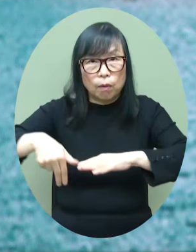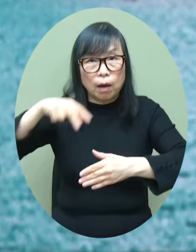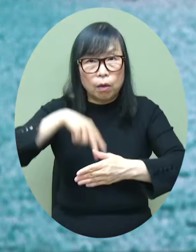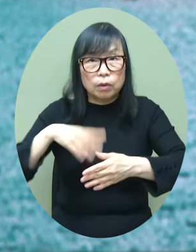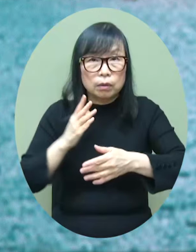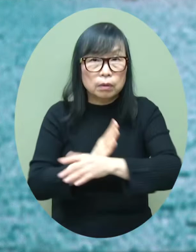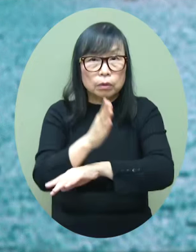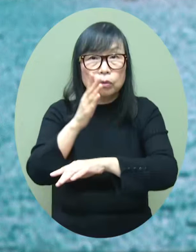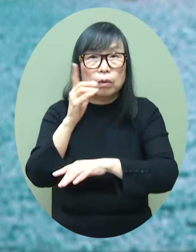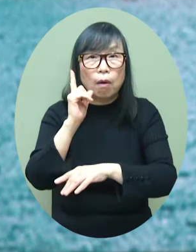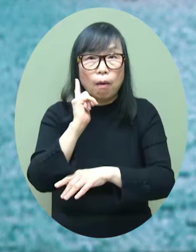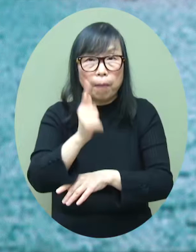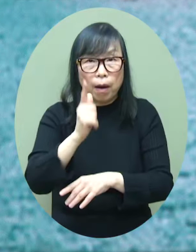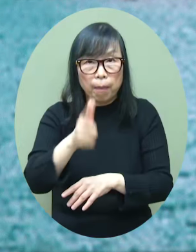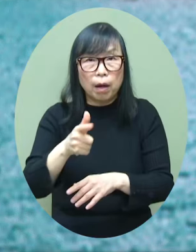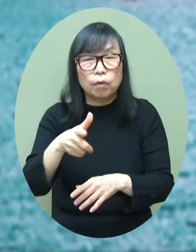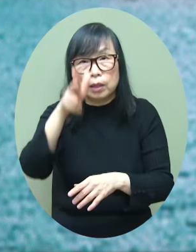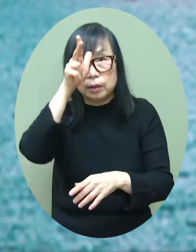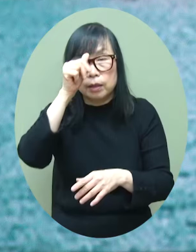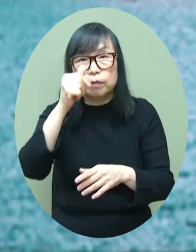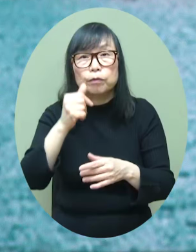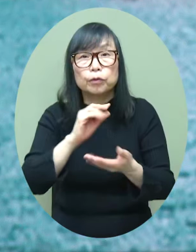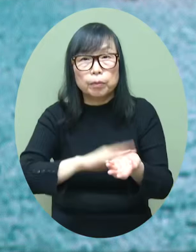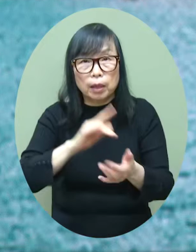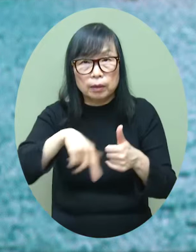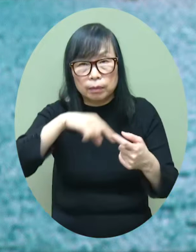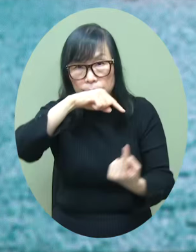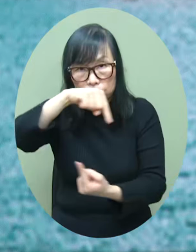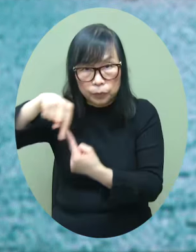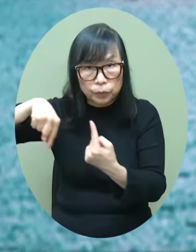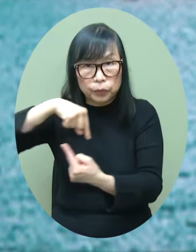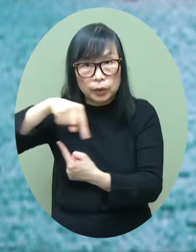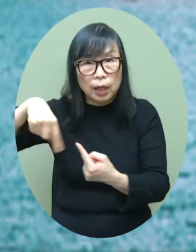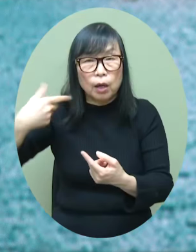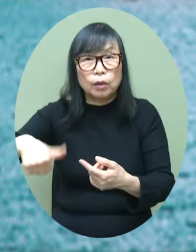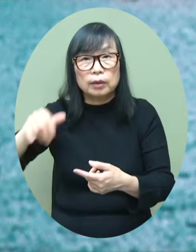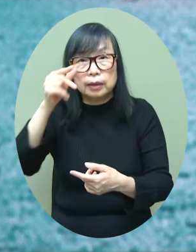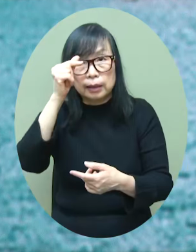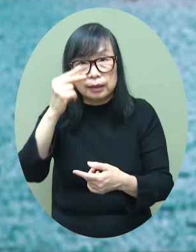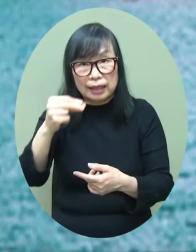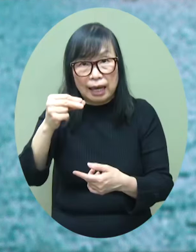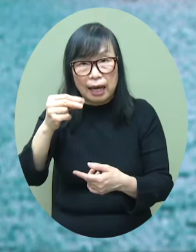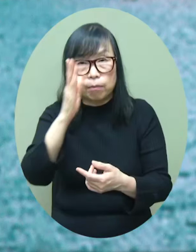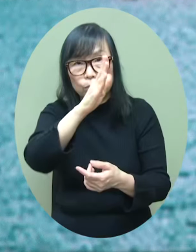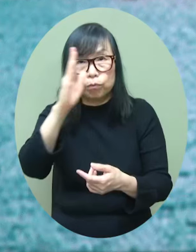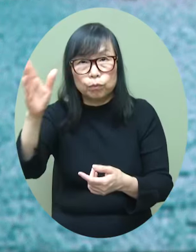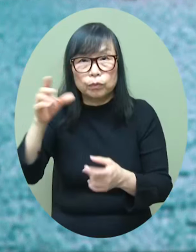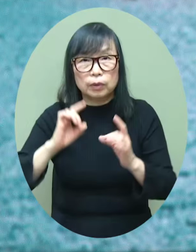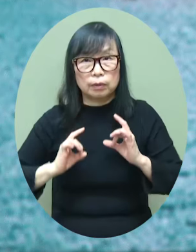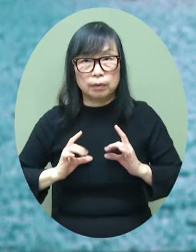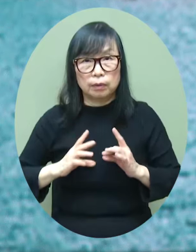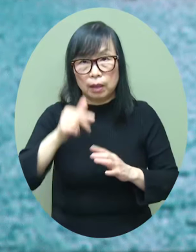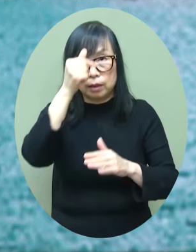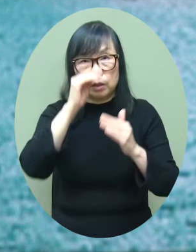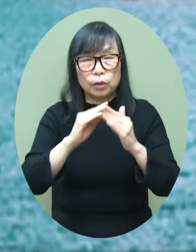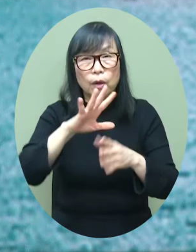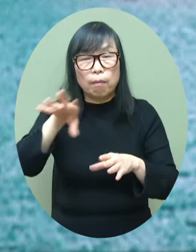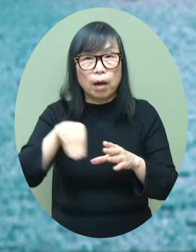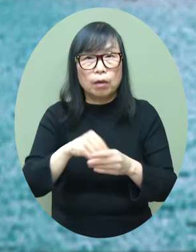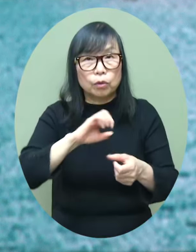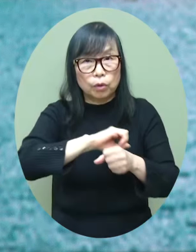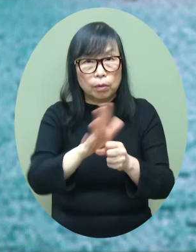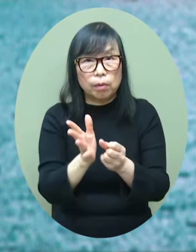超過咗800位嘅公立醫院病人係獲得轉介去7間唔同嘅私家醫院度接受治療嘅，包括一啲冠